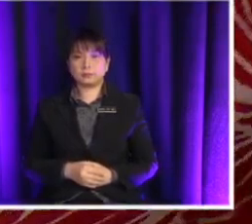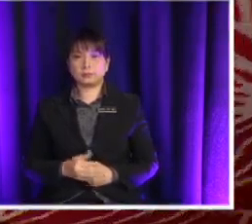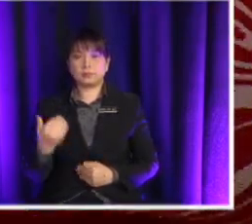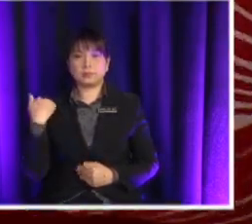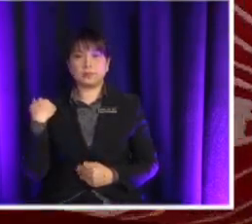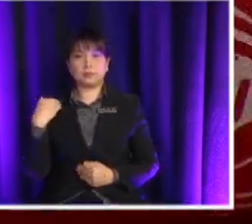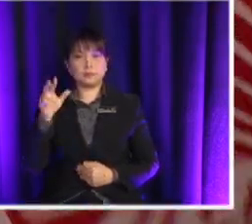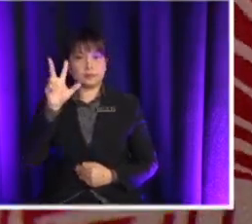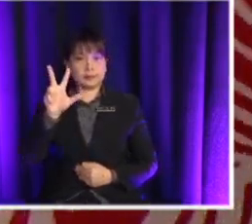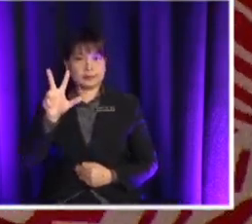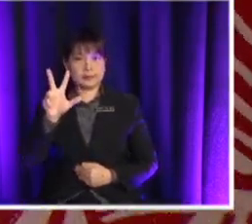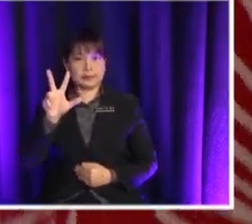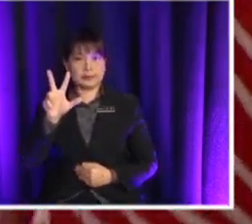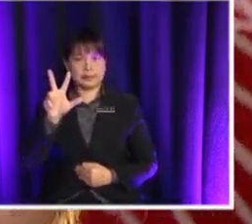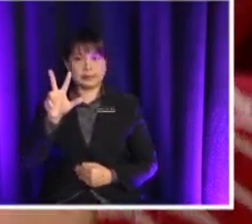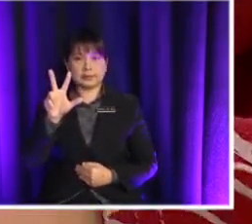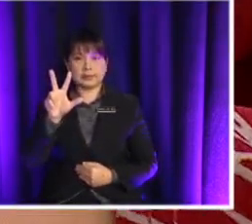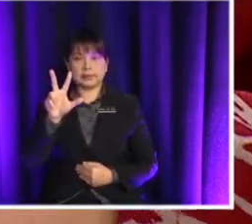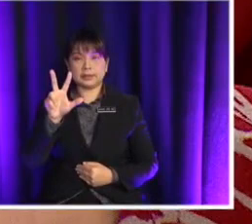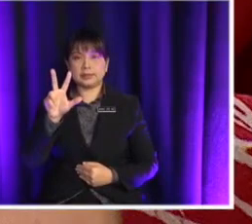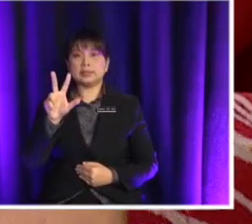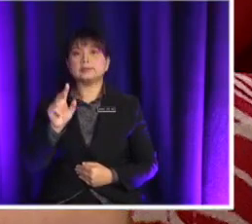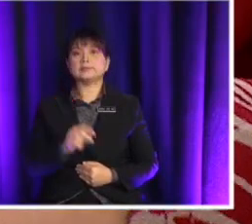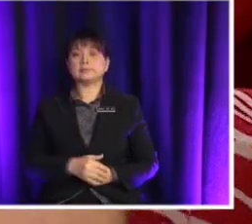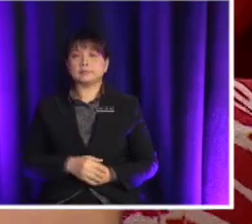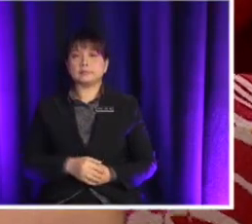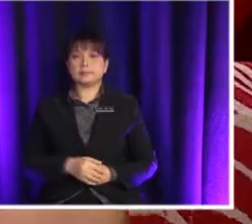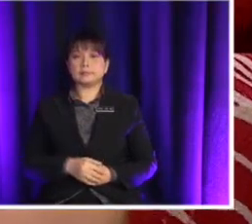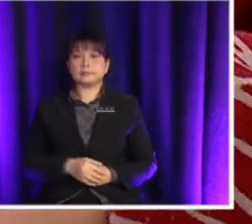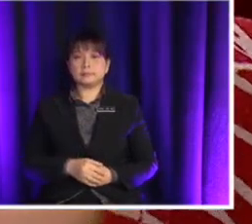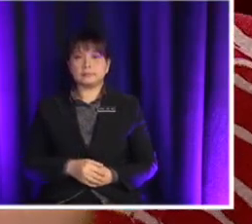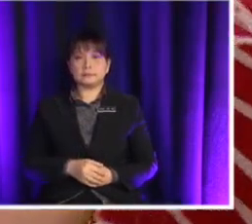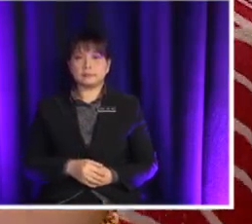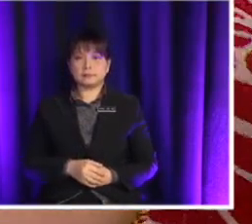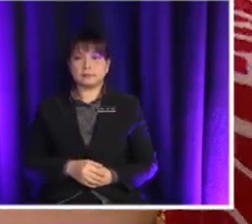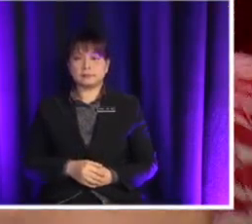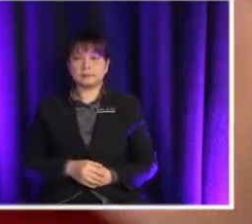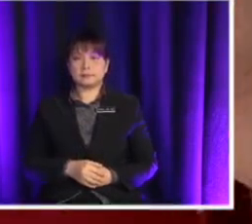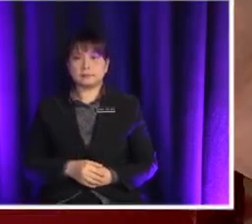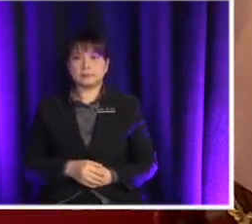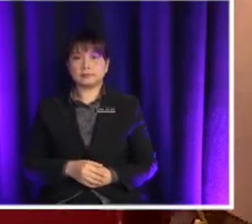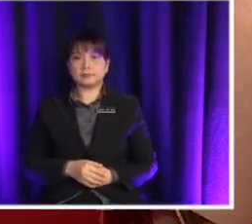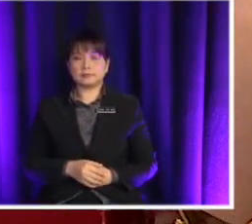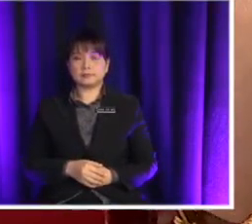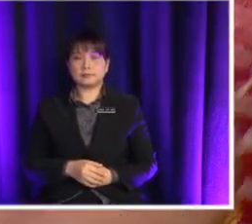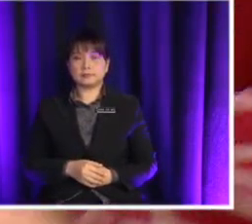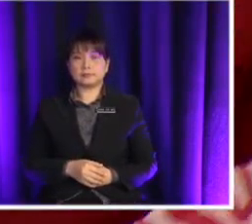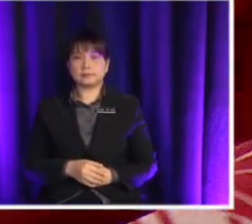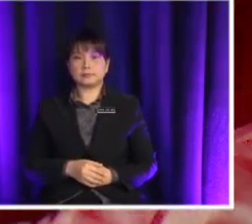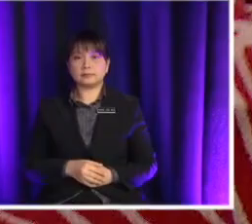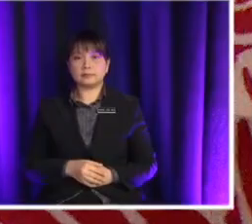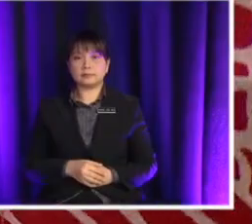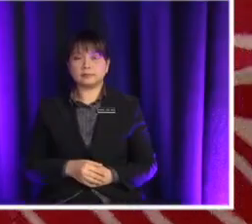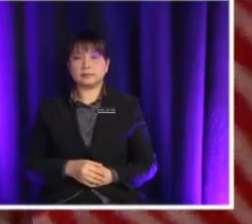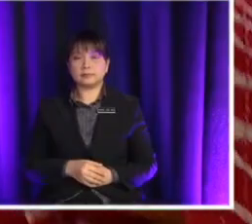Kita terpulang kepada murid-murid nak pilih yang mana. Okey, nak pilih yang mana. Okey. Terpulang kepada murid nak pilih yang mana. Okey.